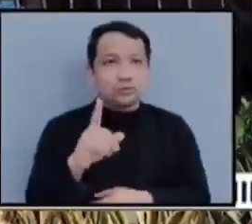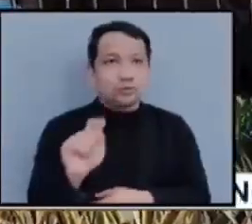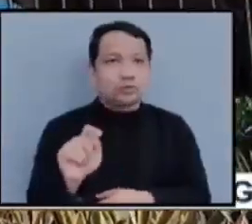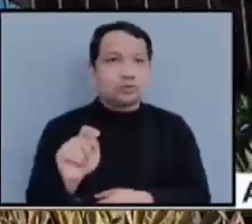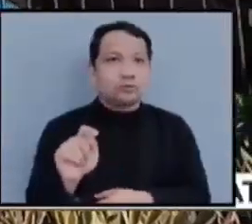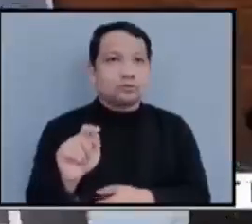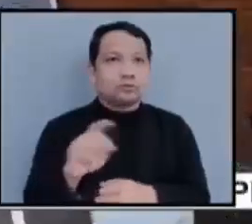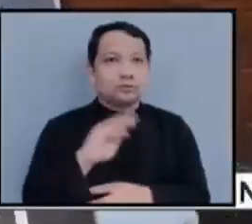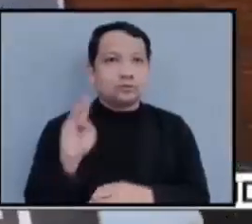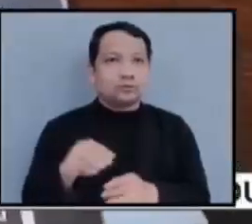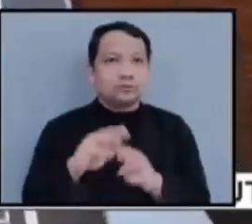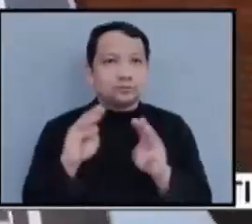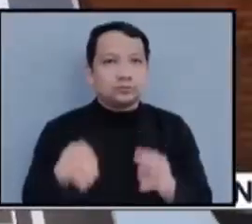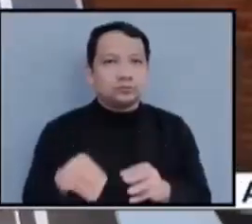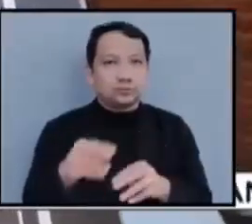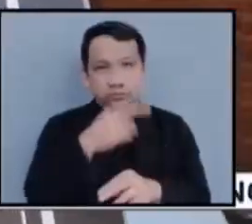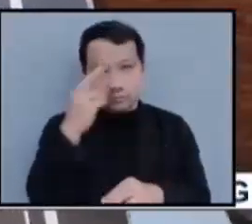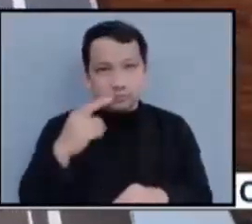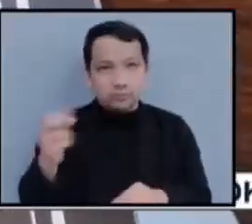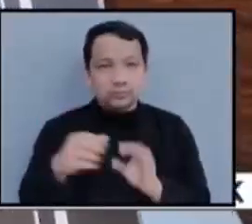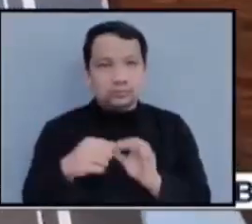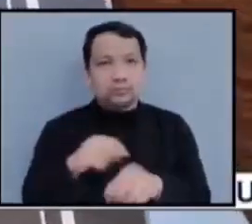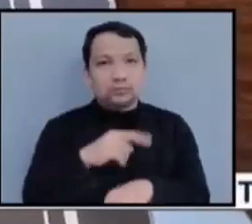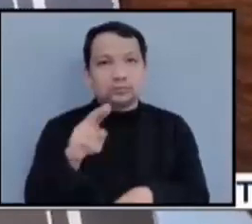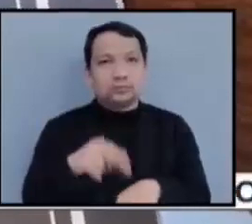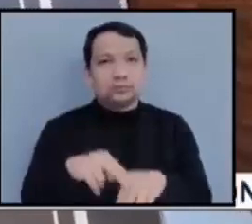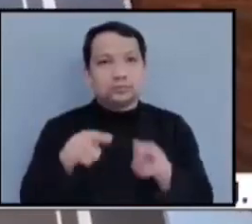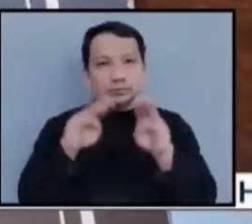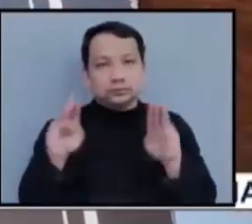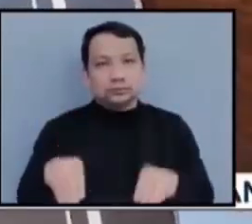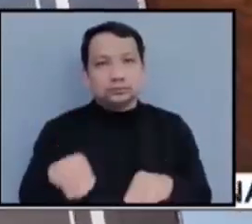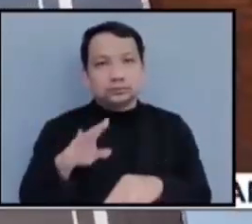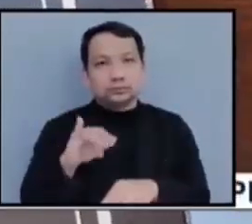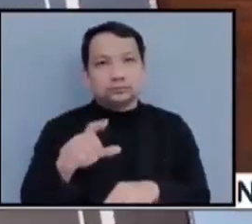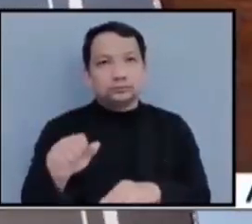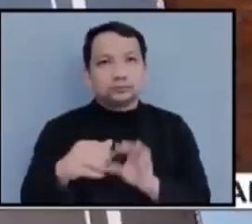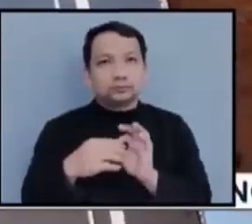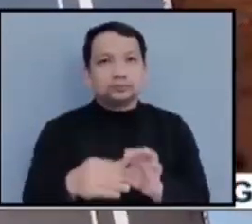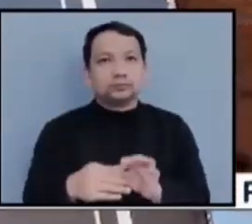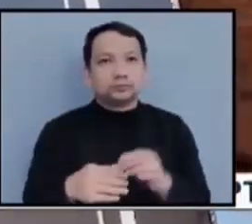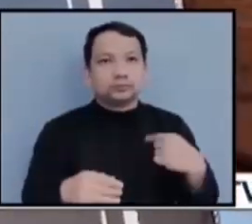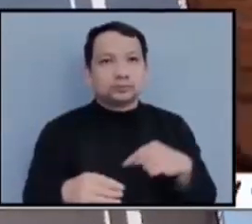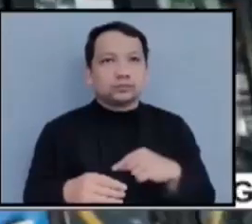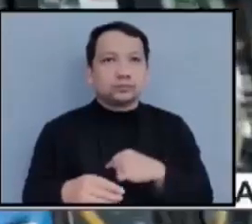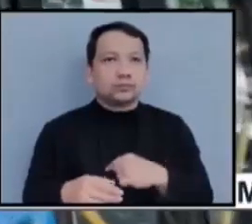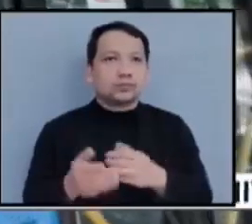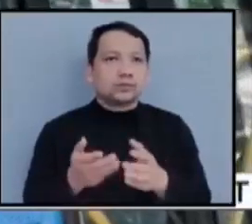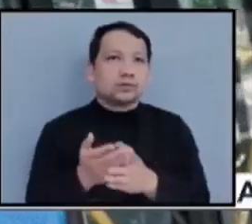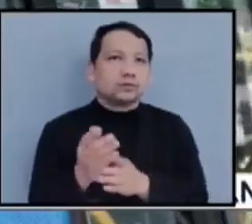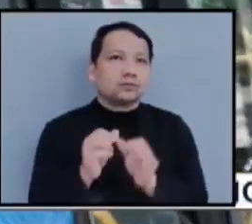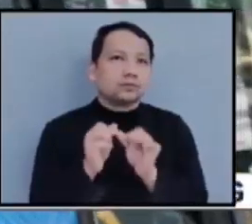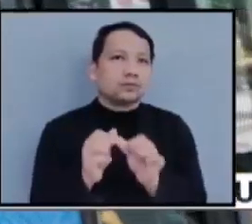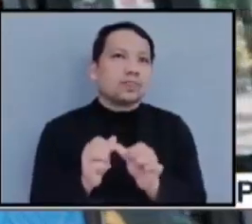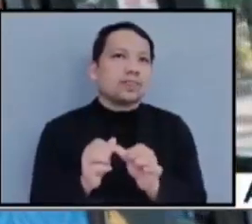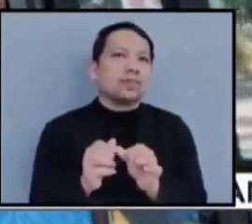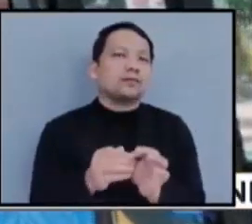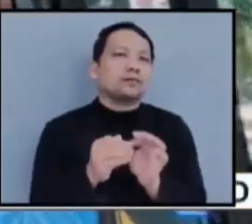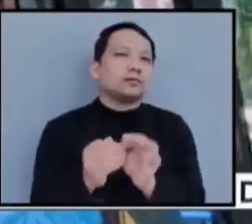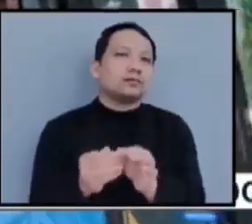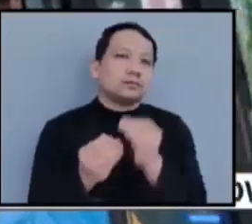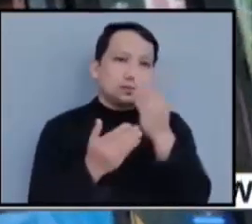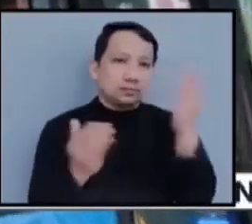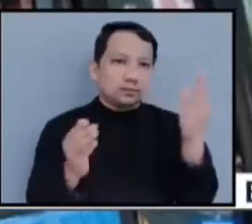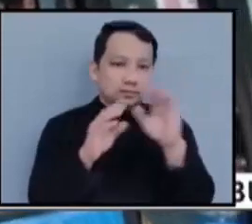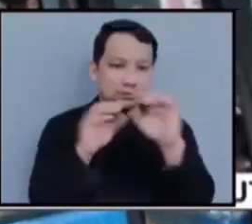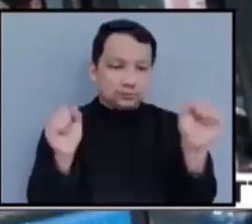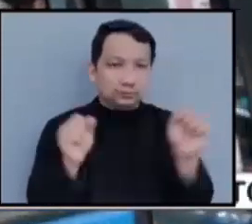ang Rizal Park, National Museum, Binondo at Intramuros. Sa pamamagitan ng naturang programa, makakabook ang mga